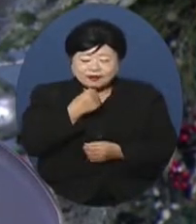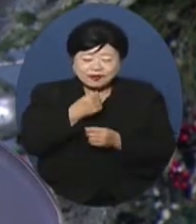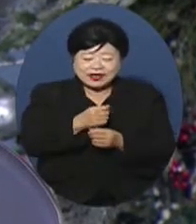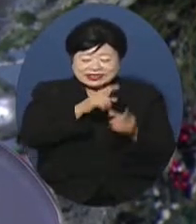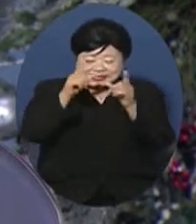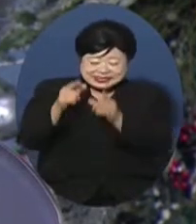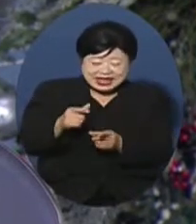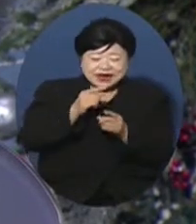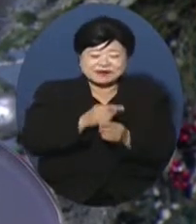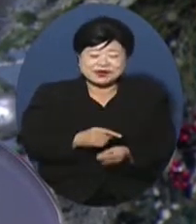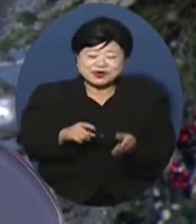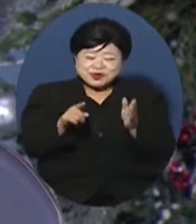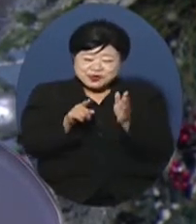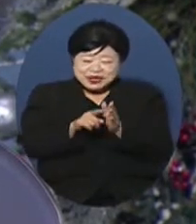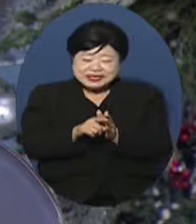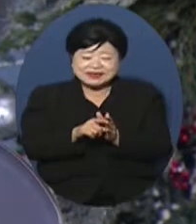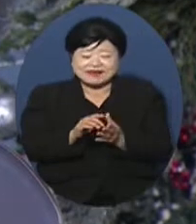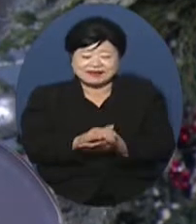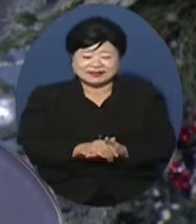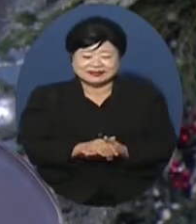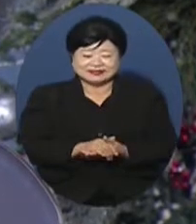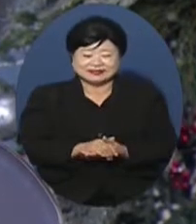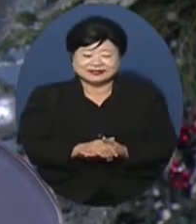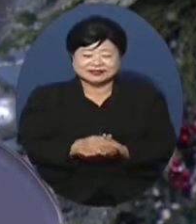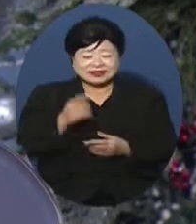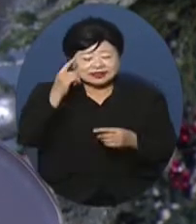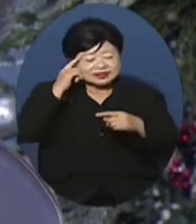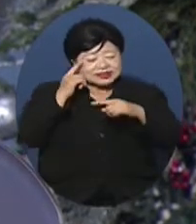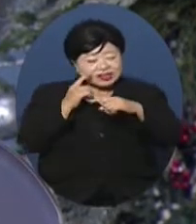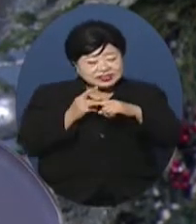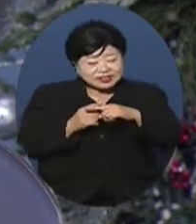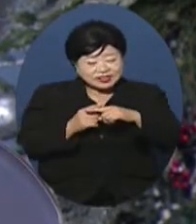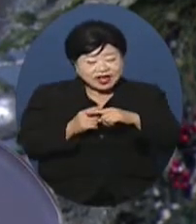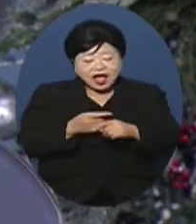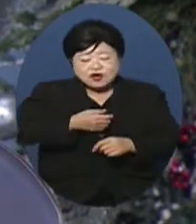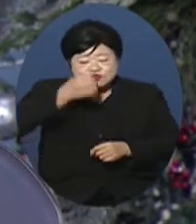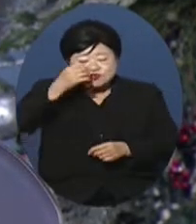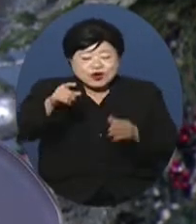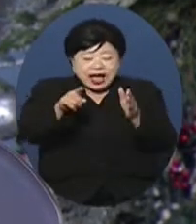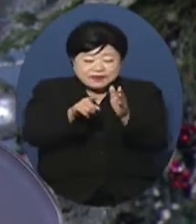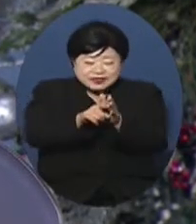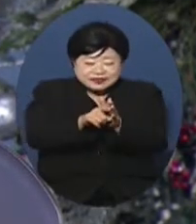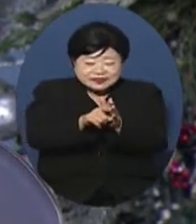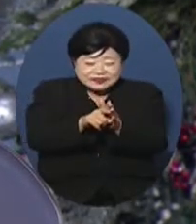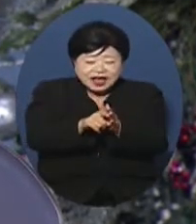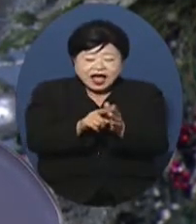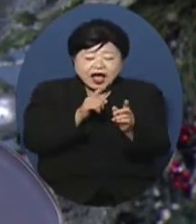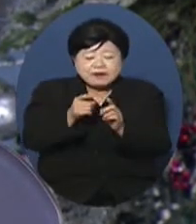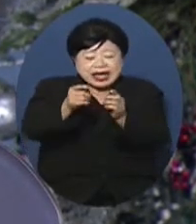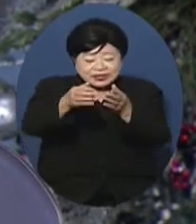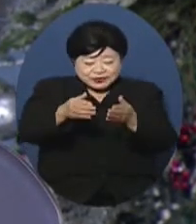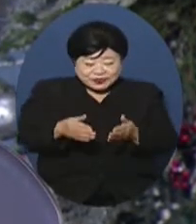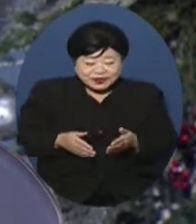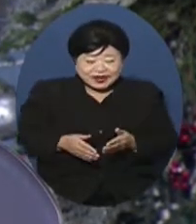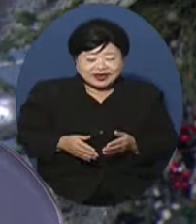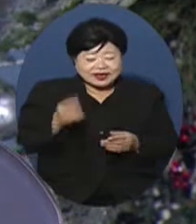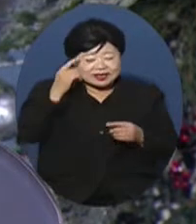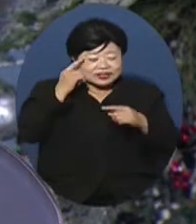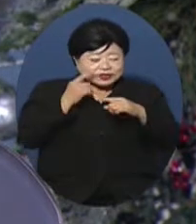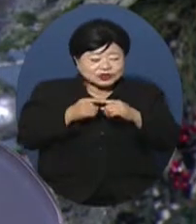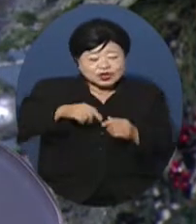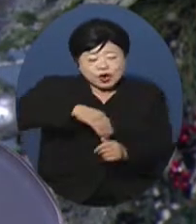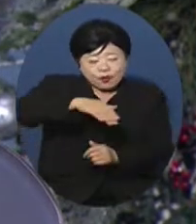삶을 살기 위해서는 긍정적인 게 꽤 꿈과 믿음과 마 들통에 긍정적인